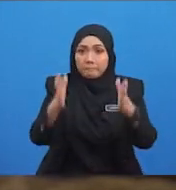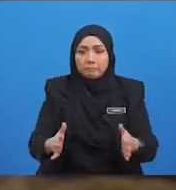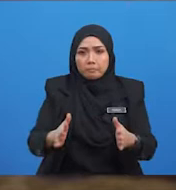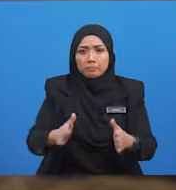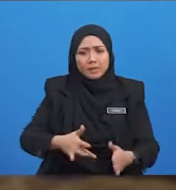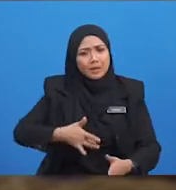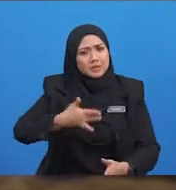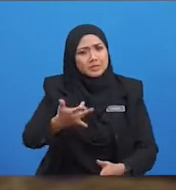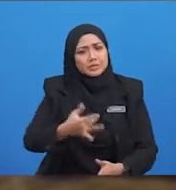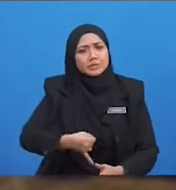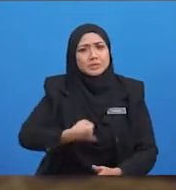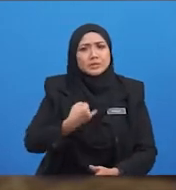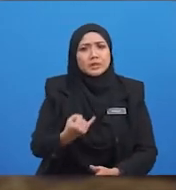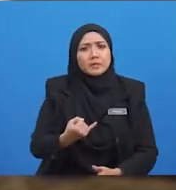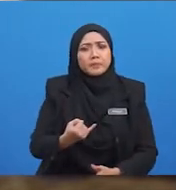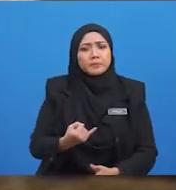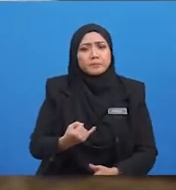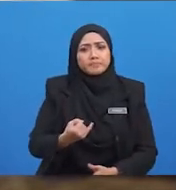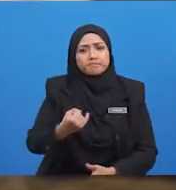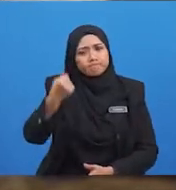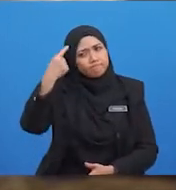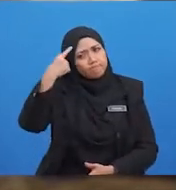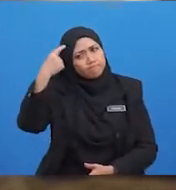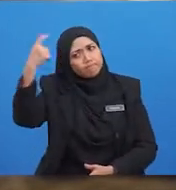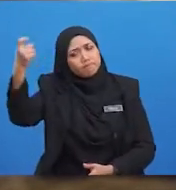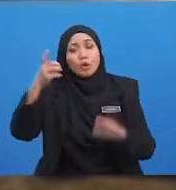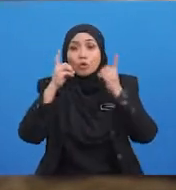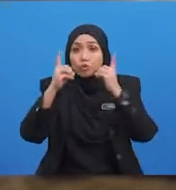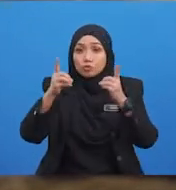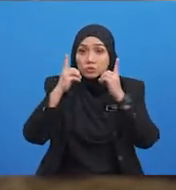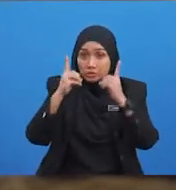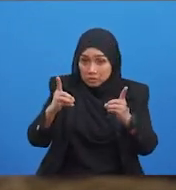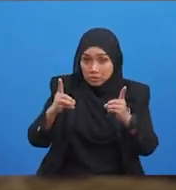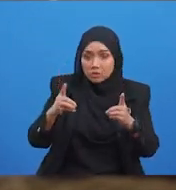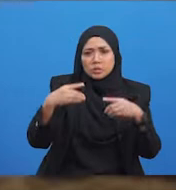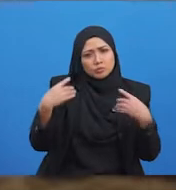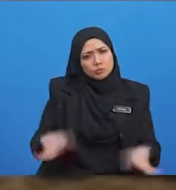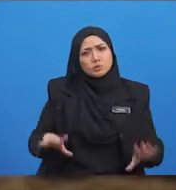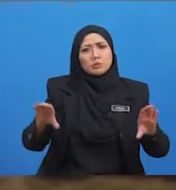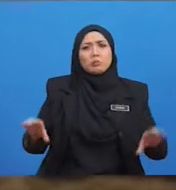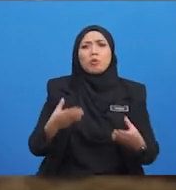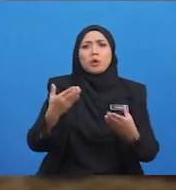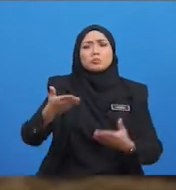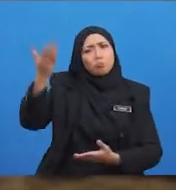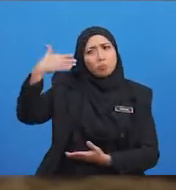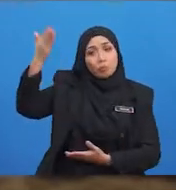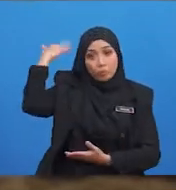berasa insaf ialah mengenang dosa yang pernah dilakukan sebelum